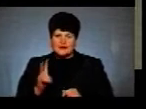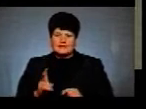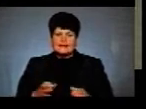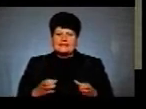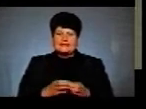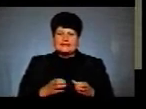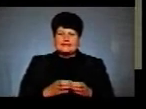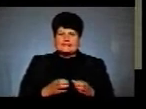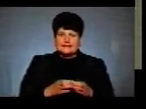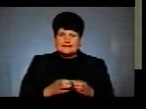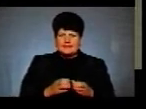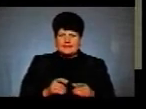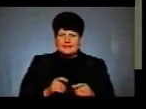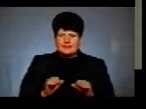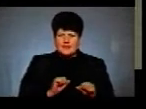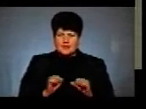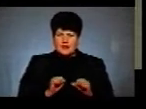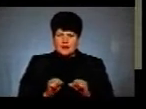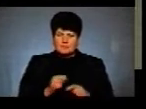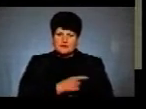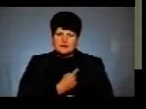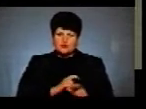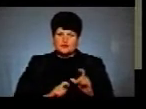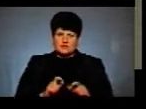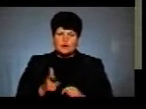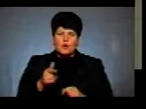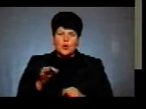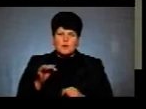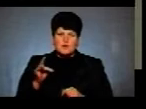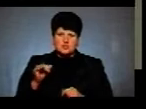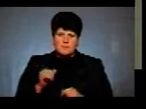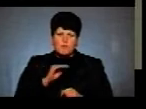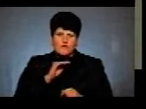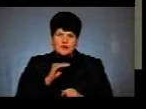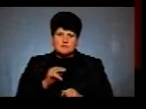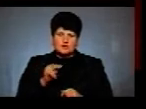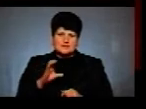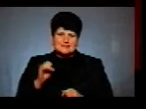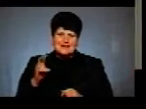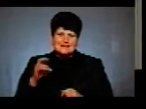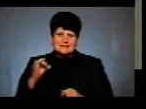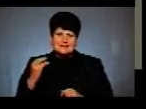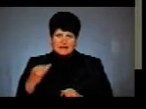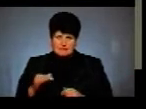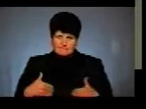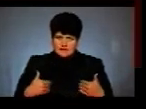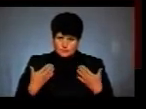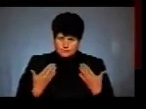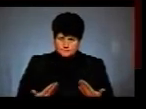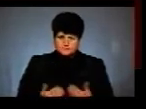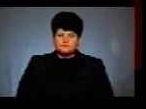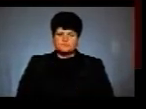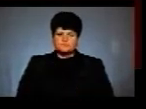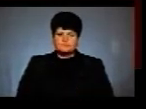іноземних студентів Тернопільського національного медичного університету імені Івана Горбачевського, професор Петро Сельський. Вітаю. Добрий вечір.